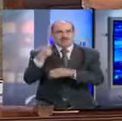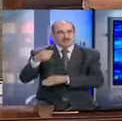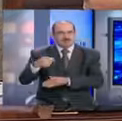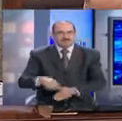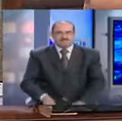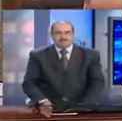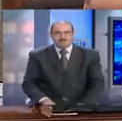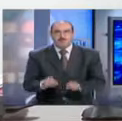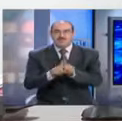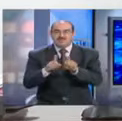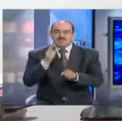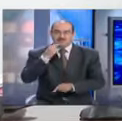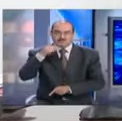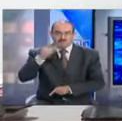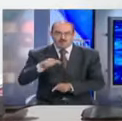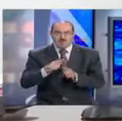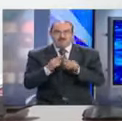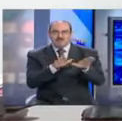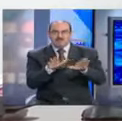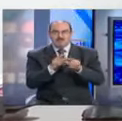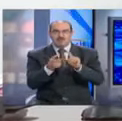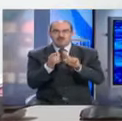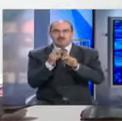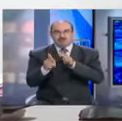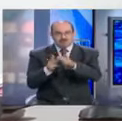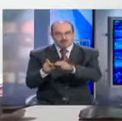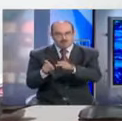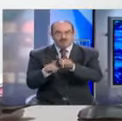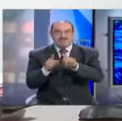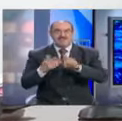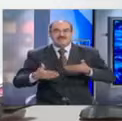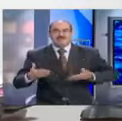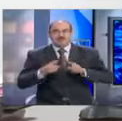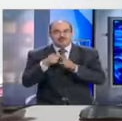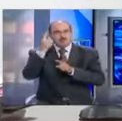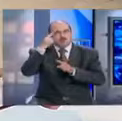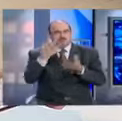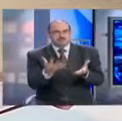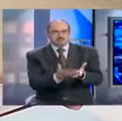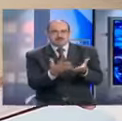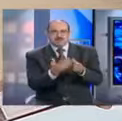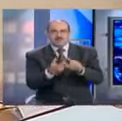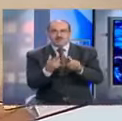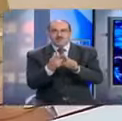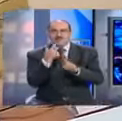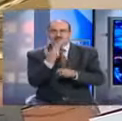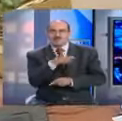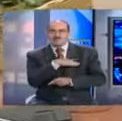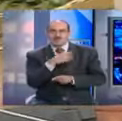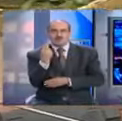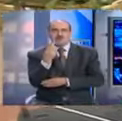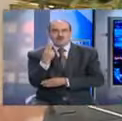رئاسيين، ضرورة توفير كل الظروف البيداغوجية والخدماتية لتشجيع منتسبي هاتين